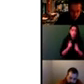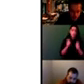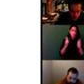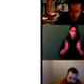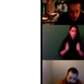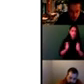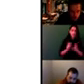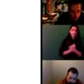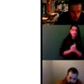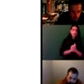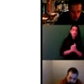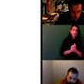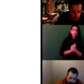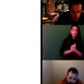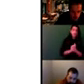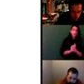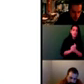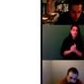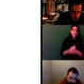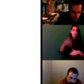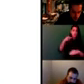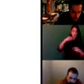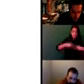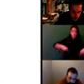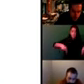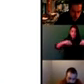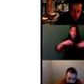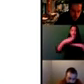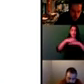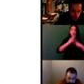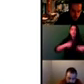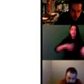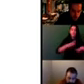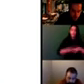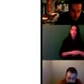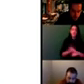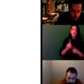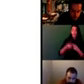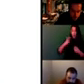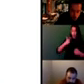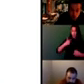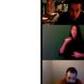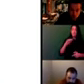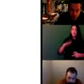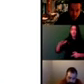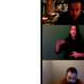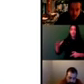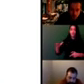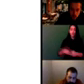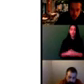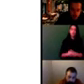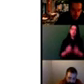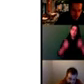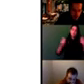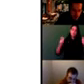araçlara ayrılan mekanı böyle bir kamusal mekana dönüştürdük. Ve daha çok çocuklar ve çocukların gelişimi ve